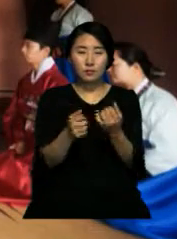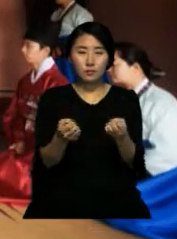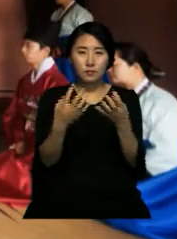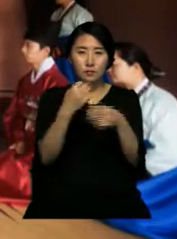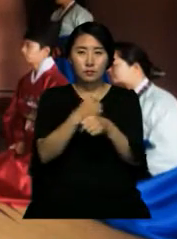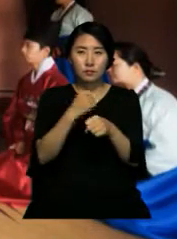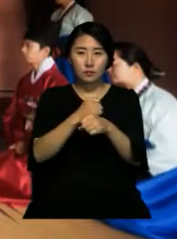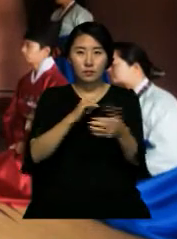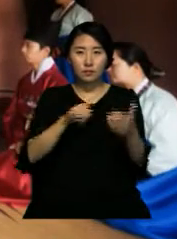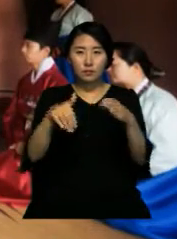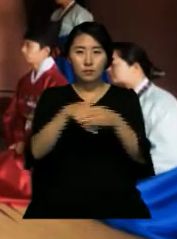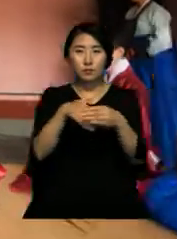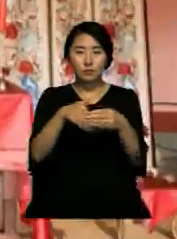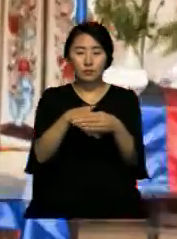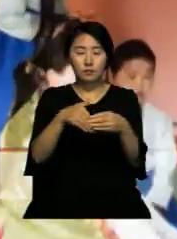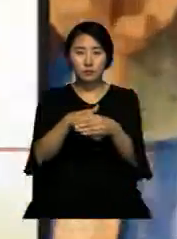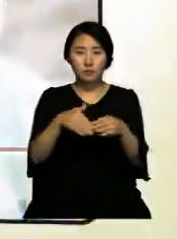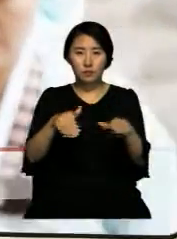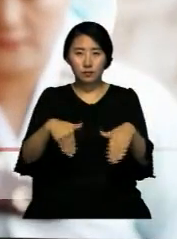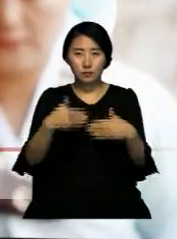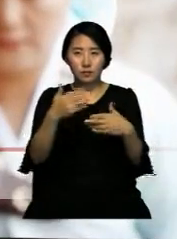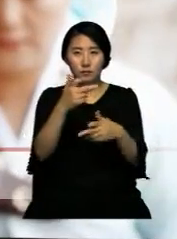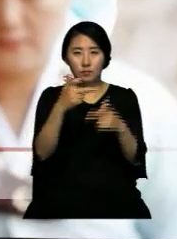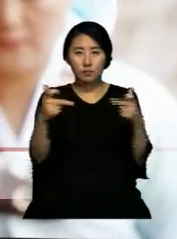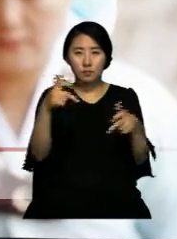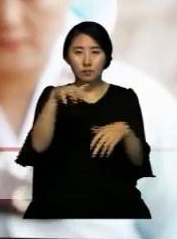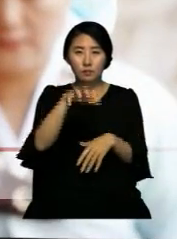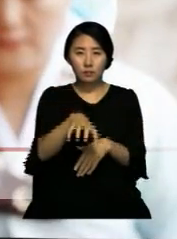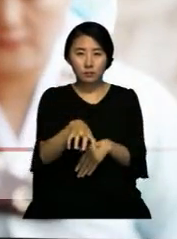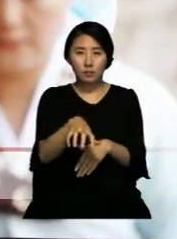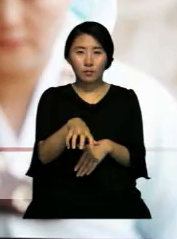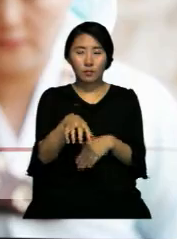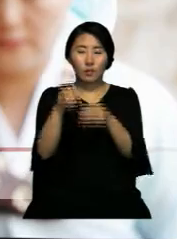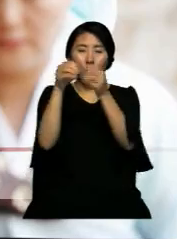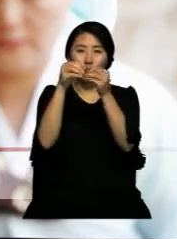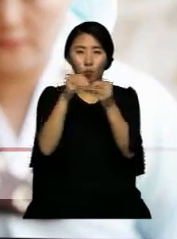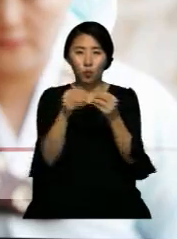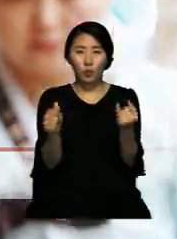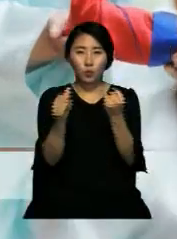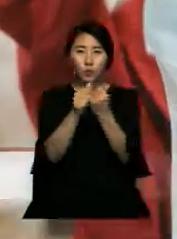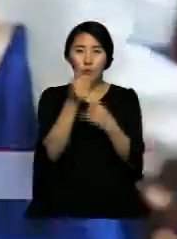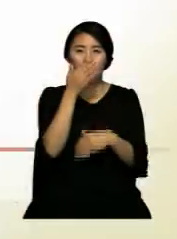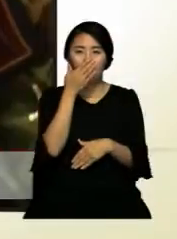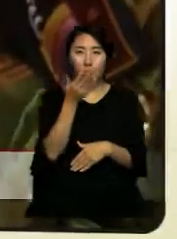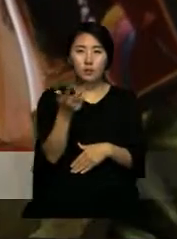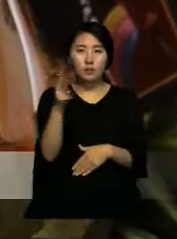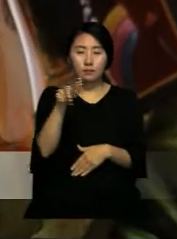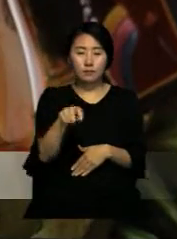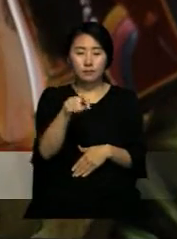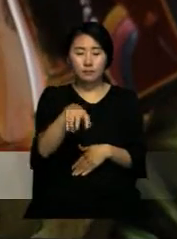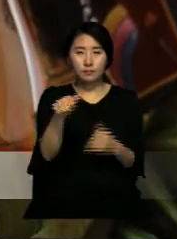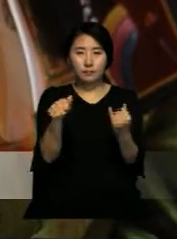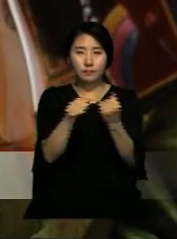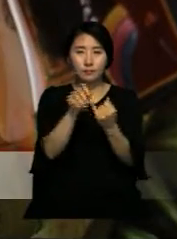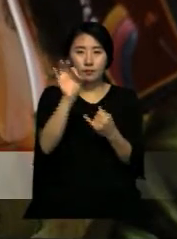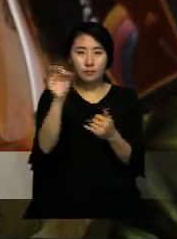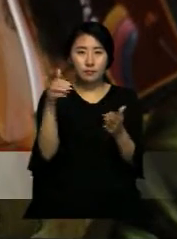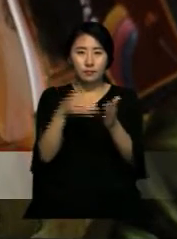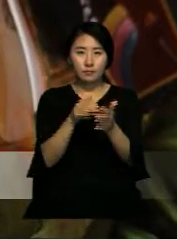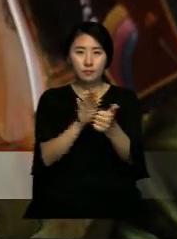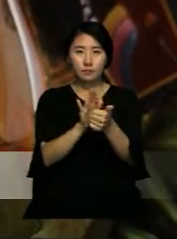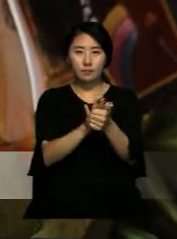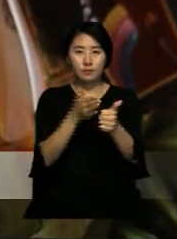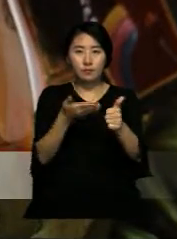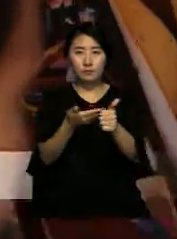유네스코 세계문화유산 남한산성에선 전통 혼례를 올릴 수 있습니다. 다만 이곳은 결혼 비용까지